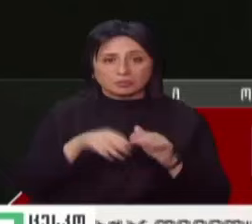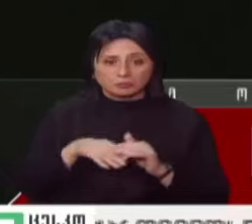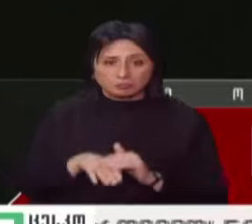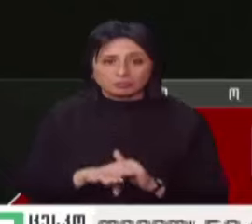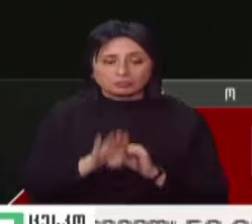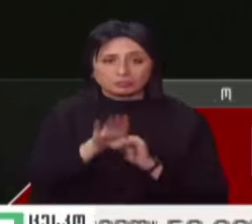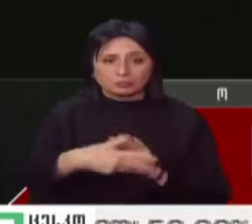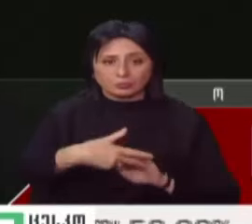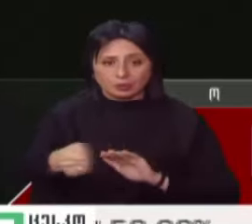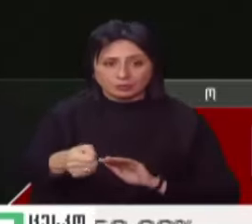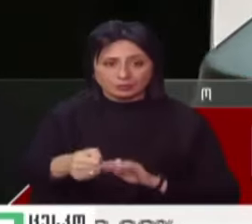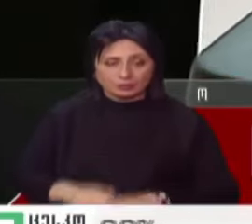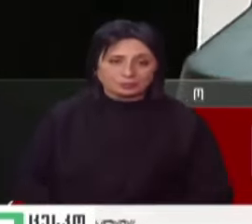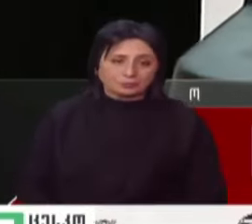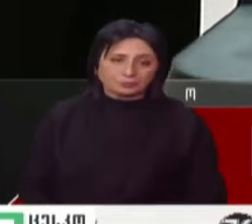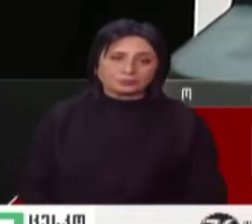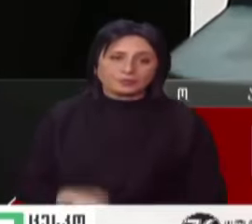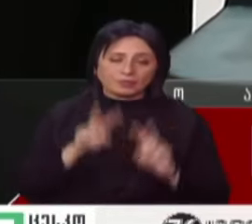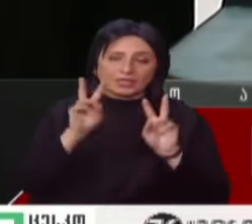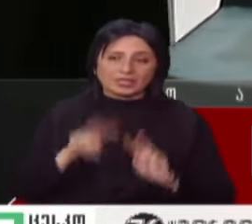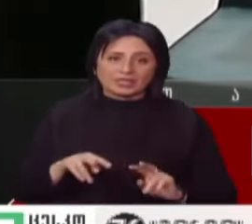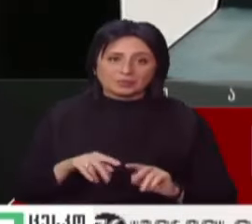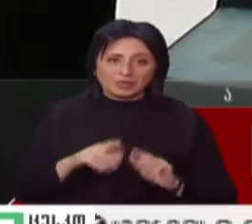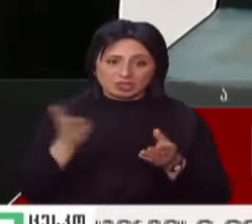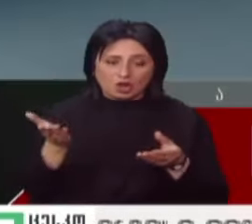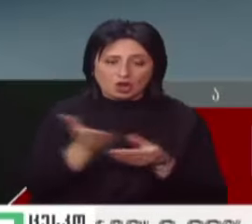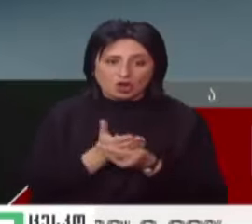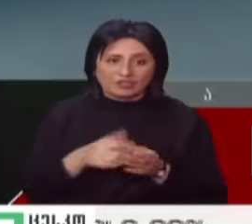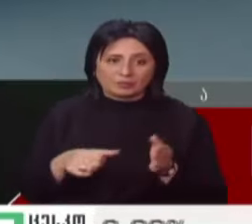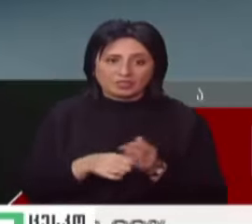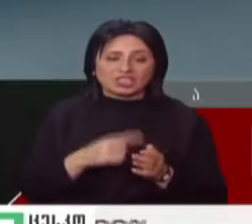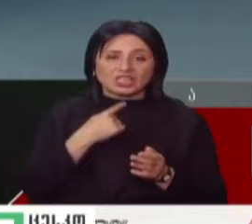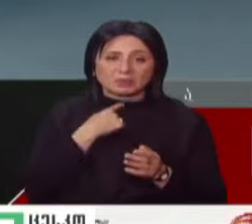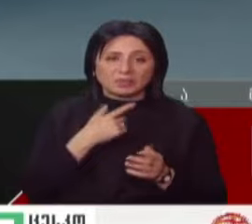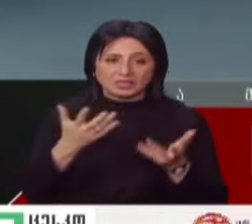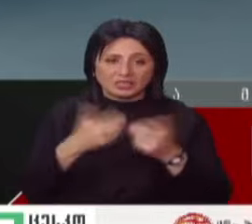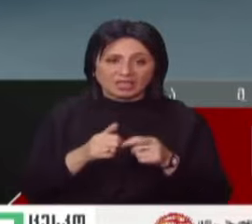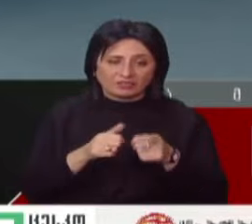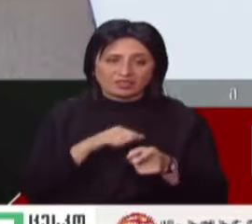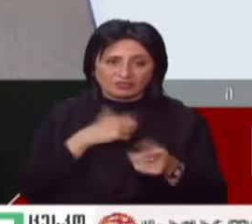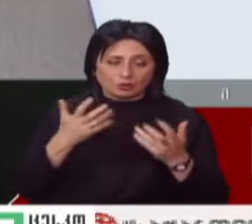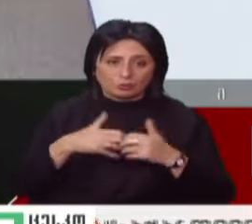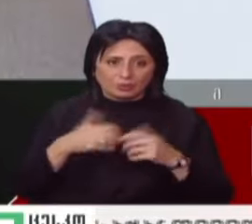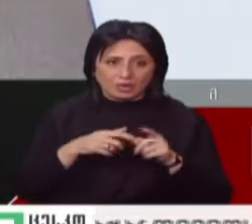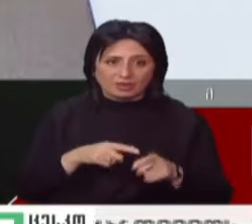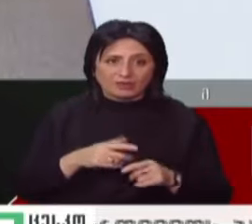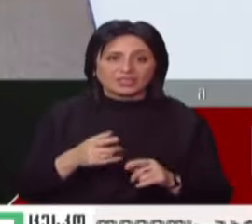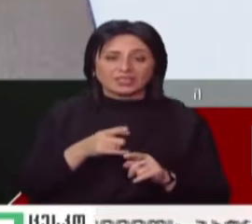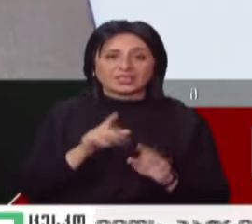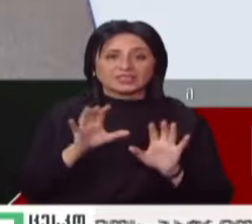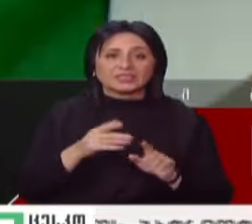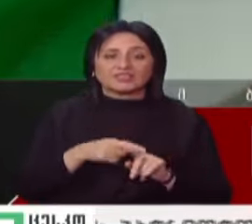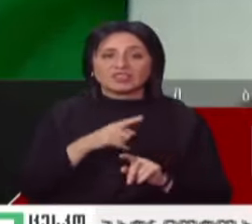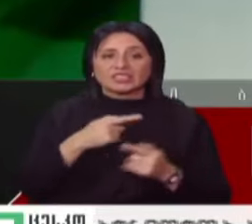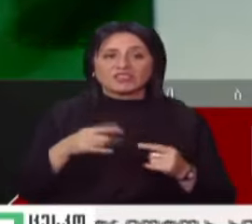სპეციალურ თვალ მანქანაში მოათავსებენ. Სპეციალური კონვერტის მეშვეობით და ხმებსაც მანქანა დათვლის. Ამ სისტემამ წარსულს უნდა